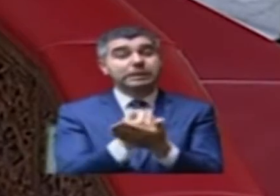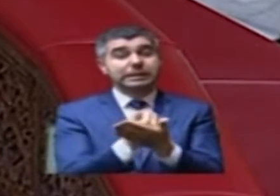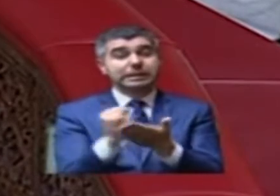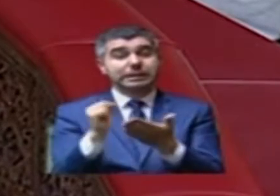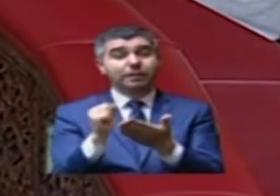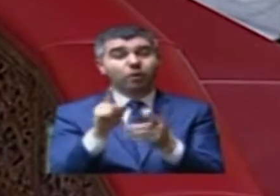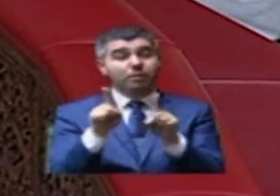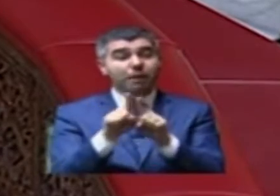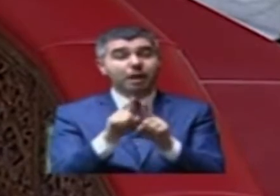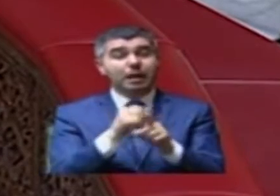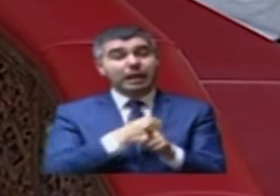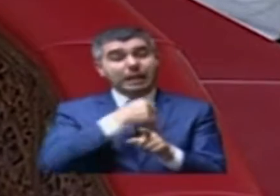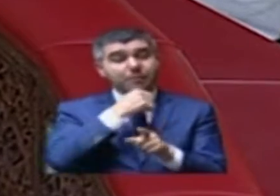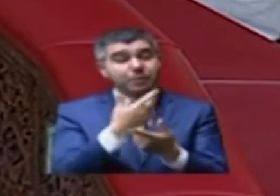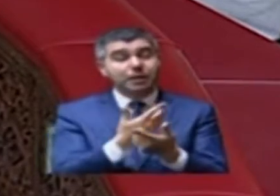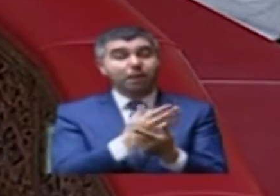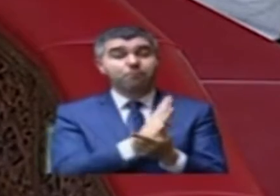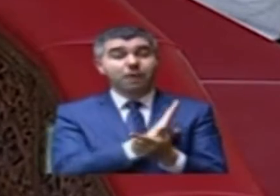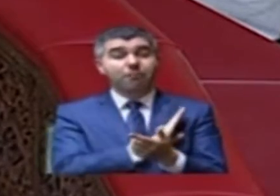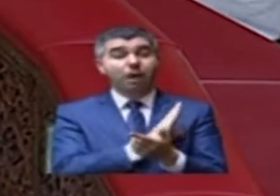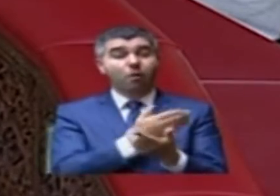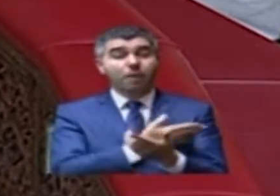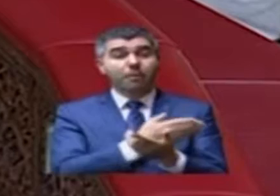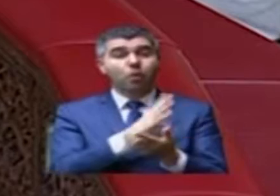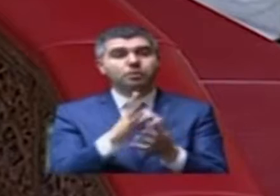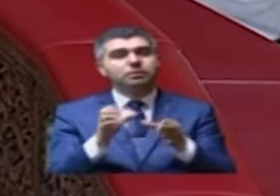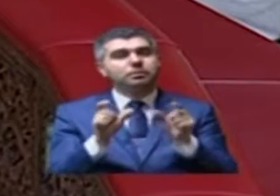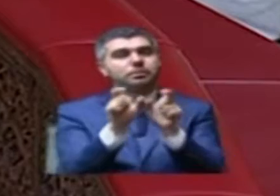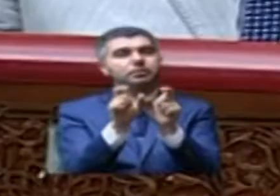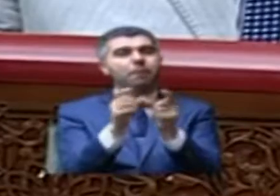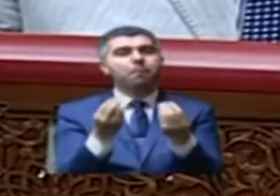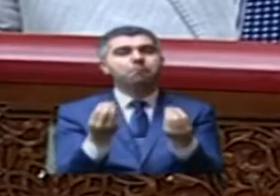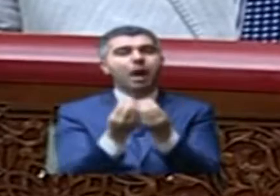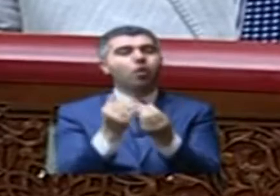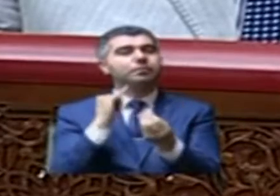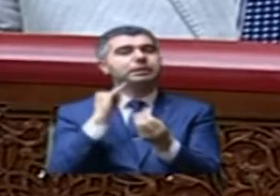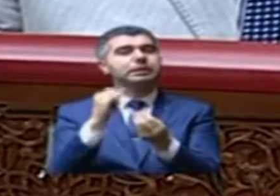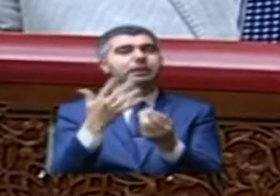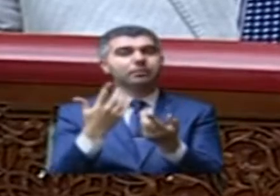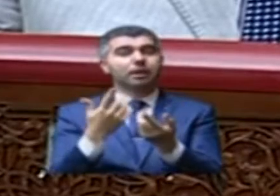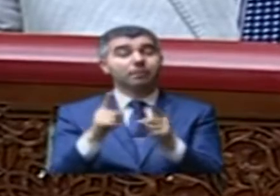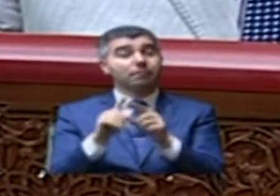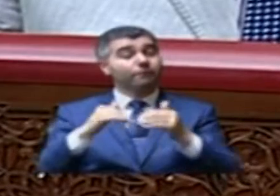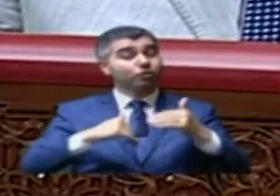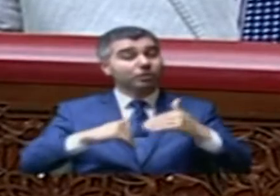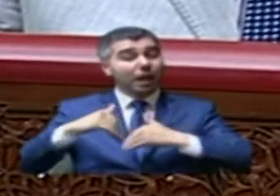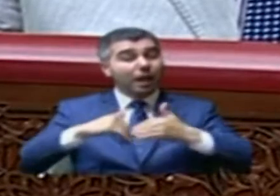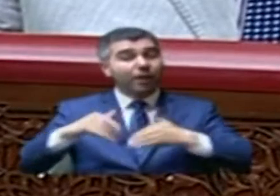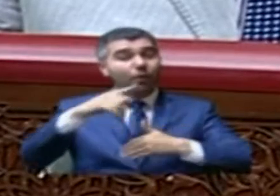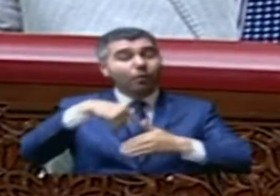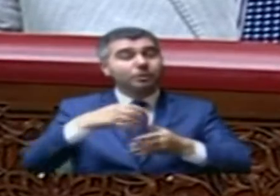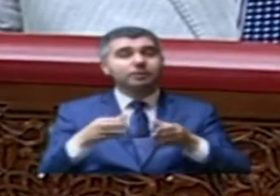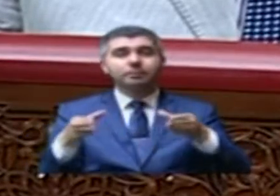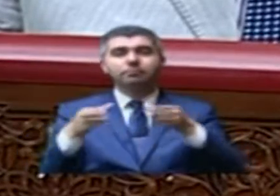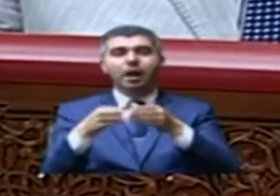أبائنا وأجدادنا في الشارع، وأن نتمتع بحياتنا وكأن لا ليس هناك أي رابطة